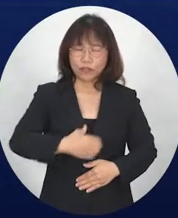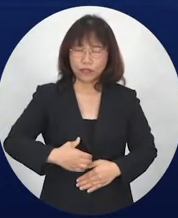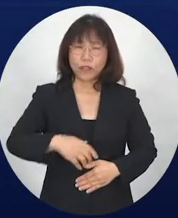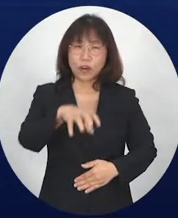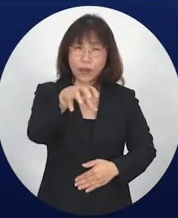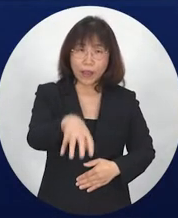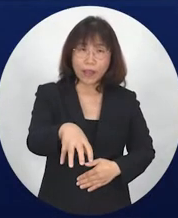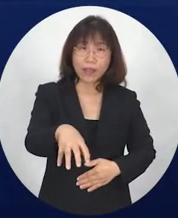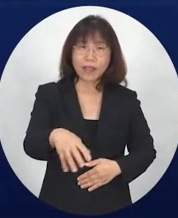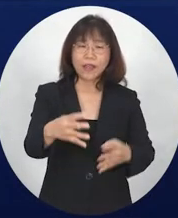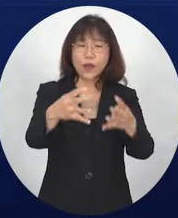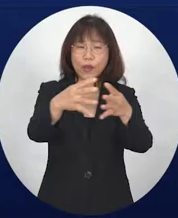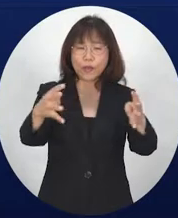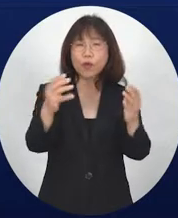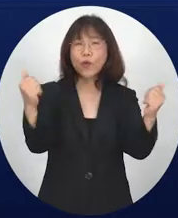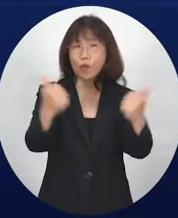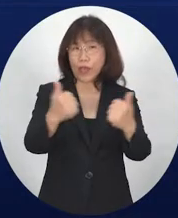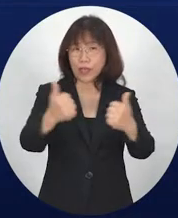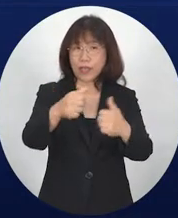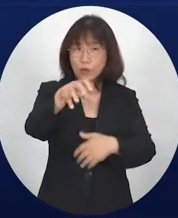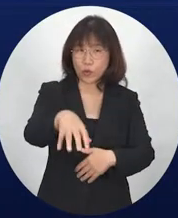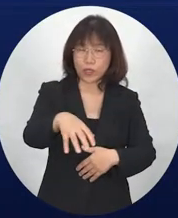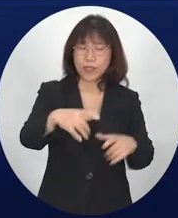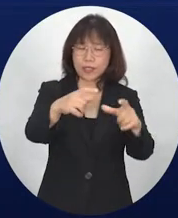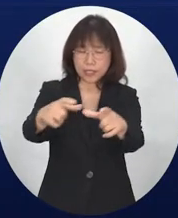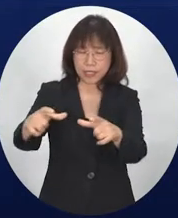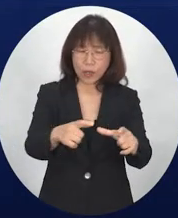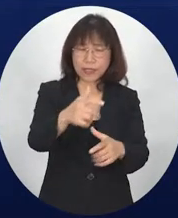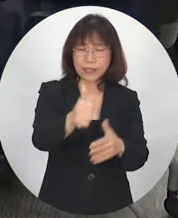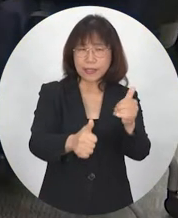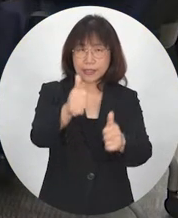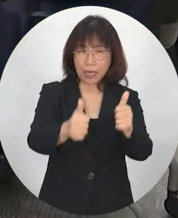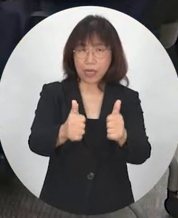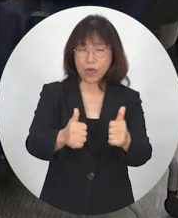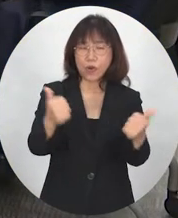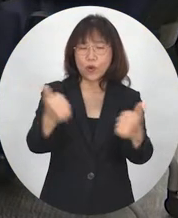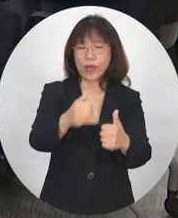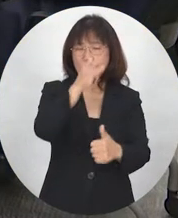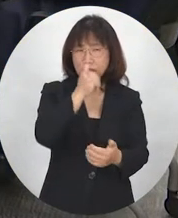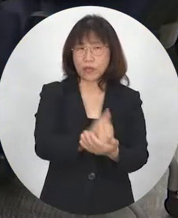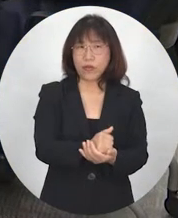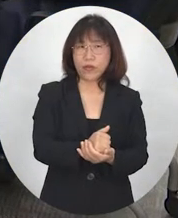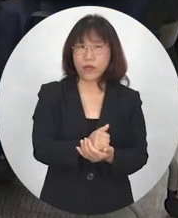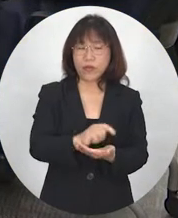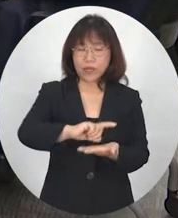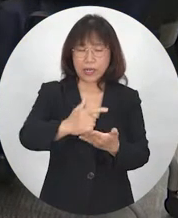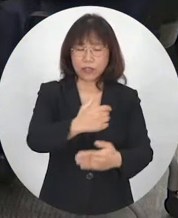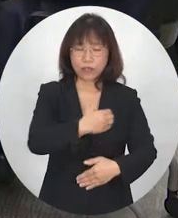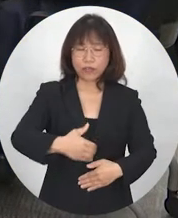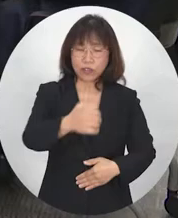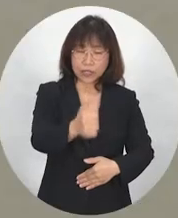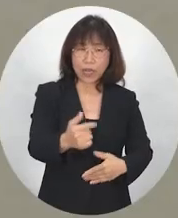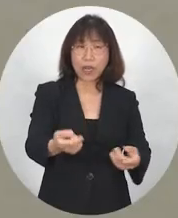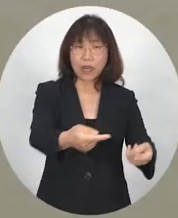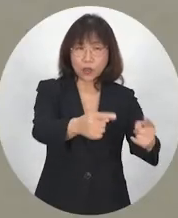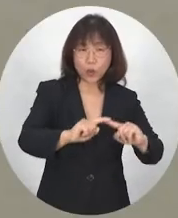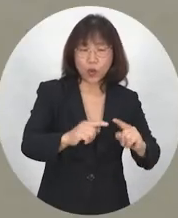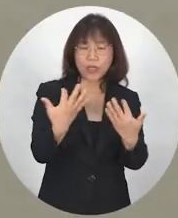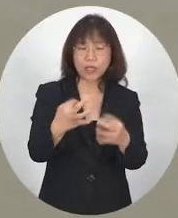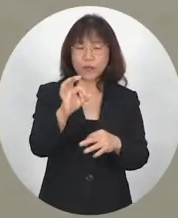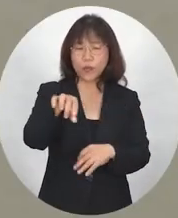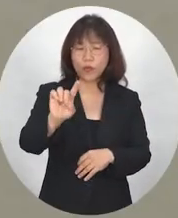강서구 기관장협의회 회의가 진행됐습니다. 회의에는 김태우 강서구청장을 비롯해